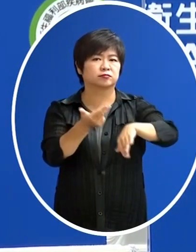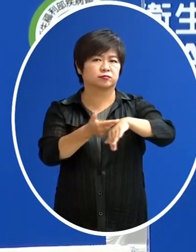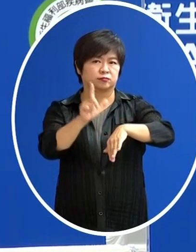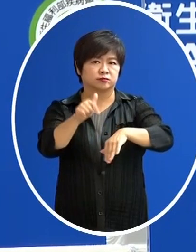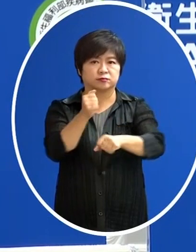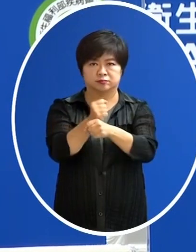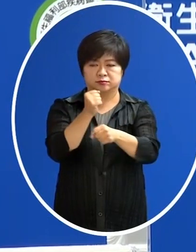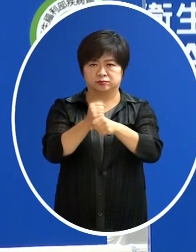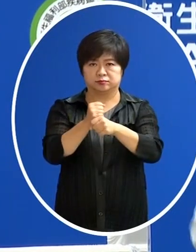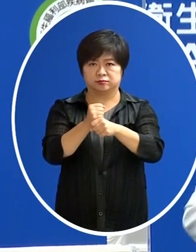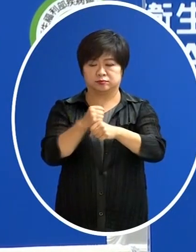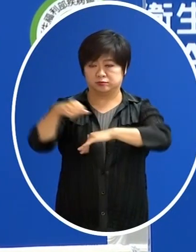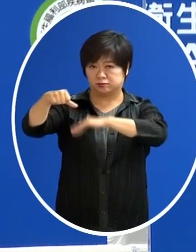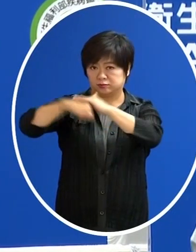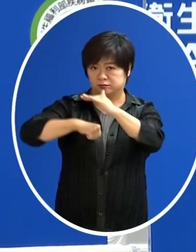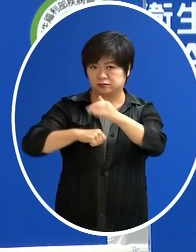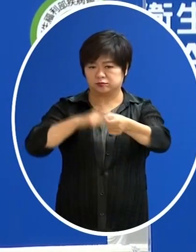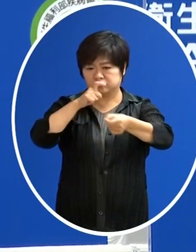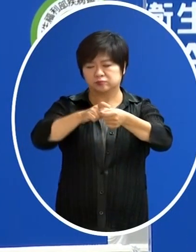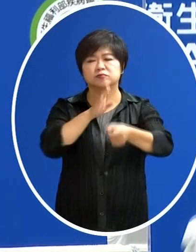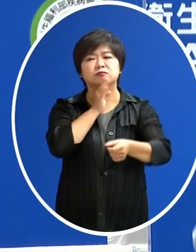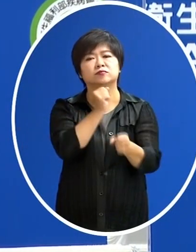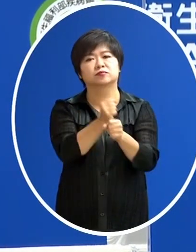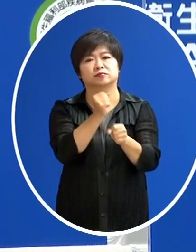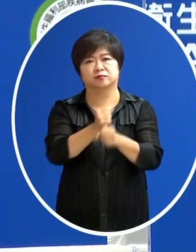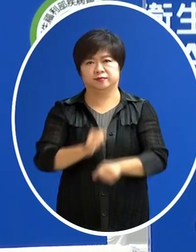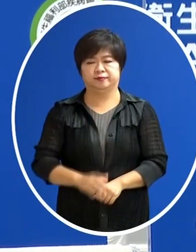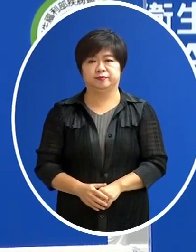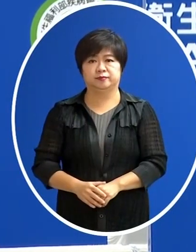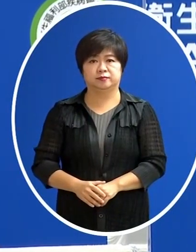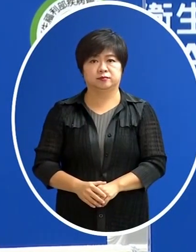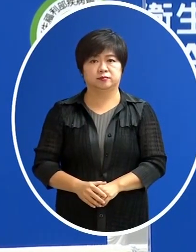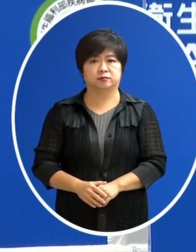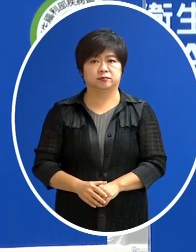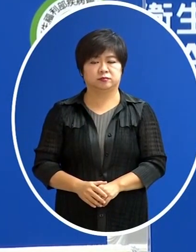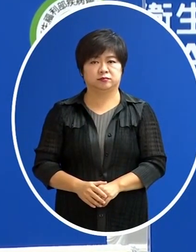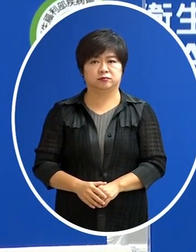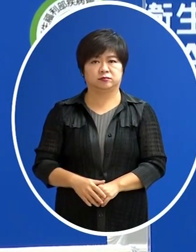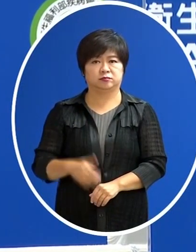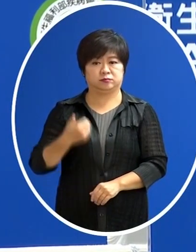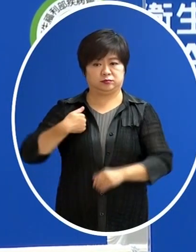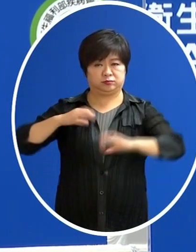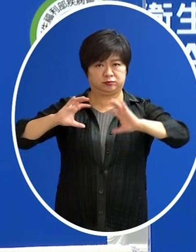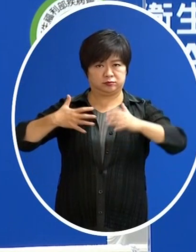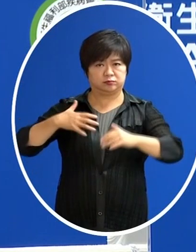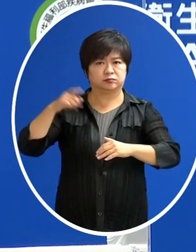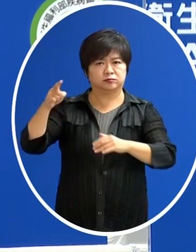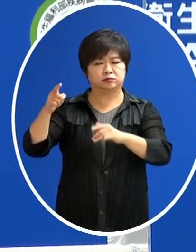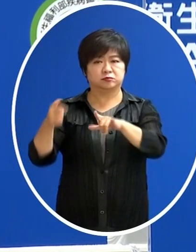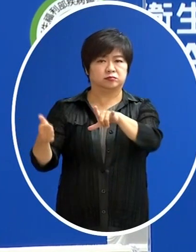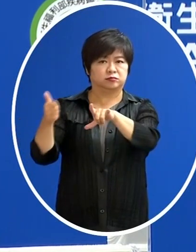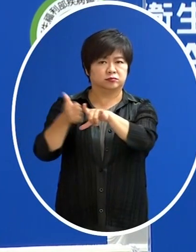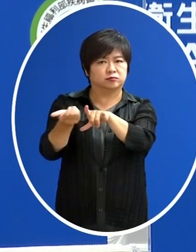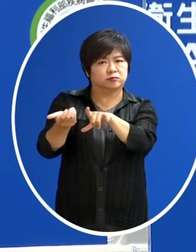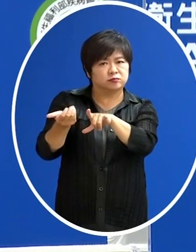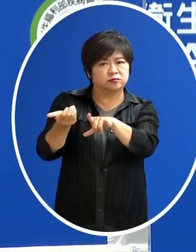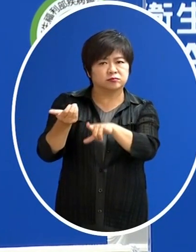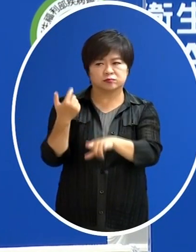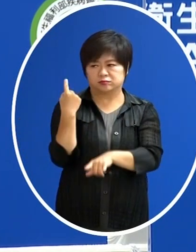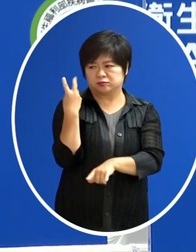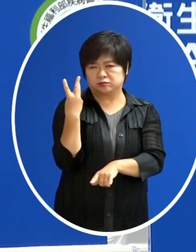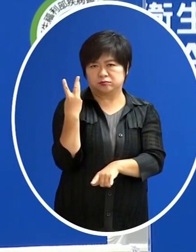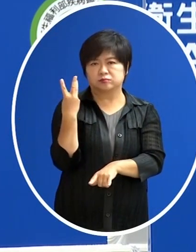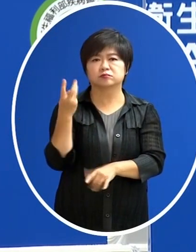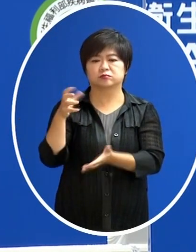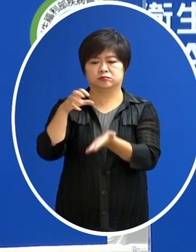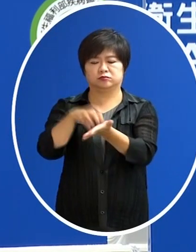哈，那来台的目的是工作。那他当然有，因为是外国人，所以要登机前哈3天的阴性报